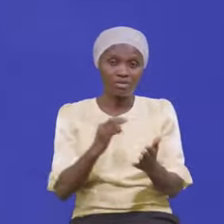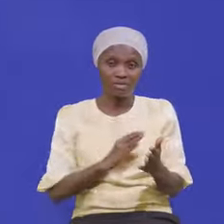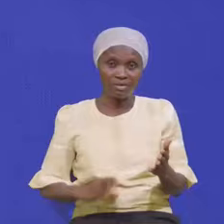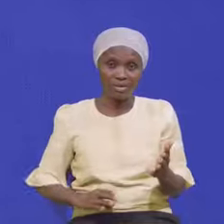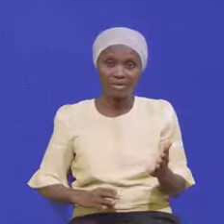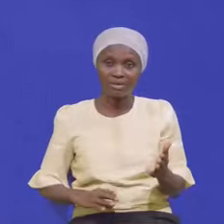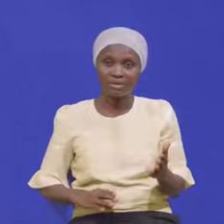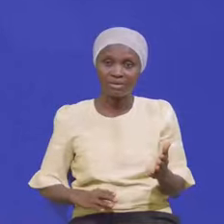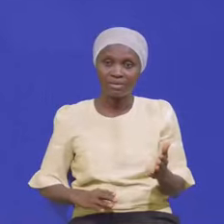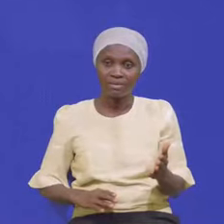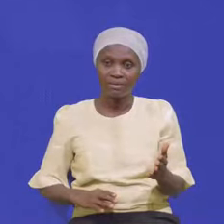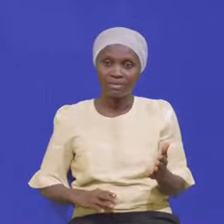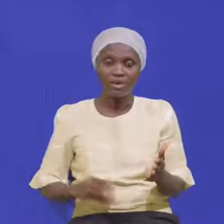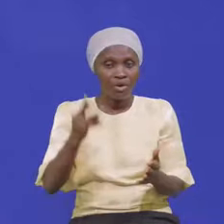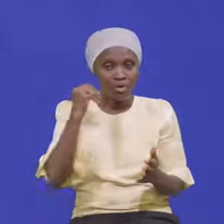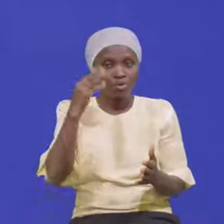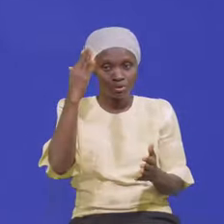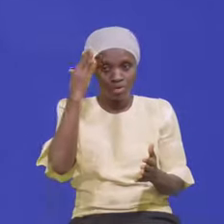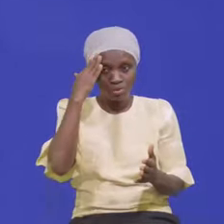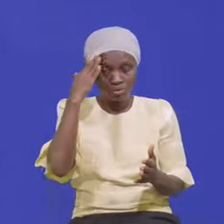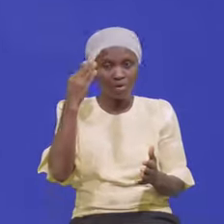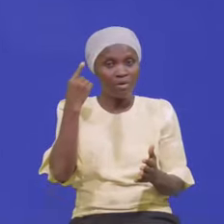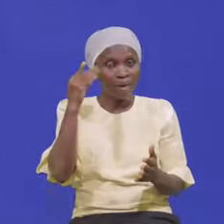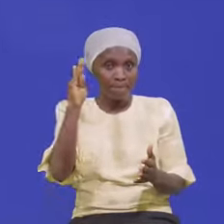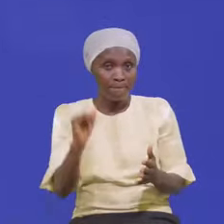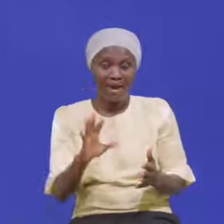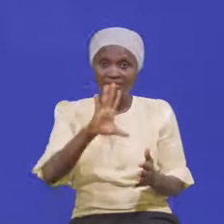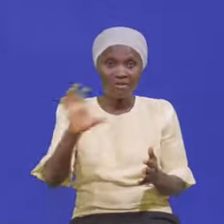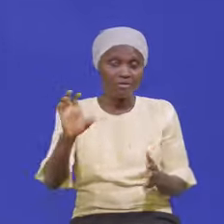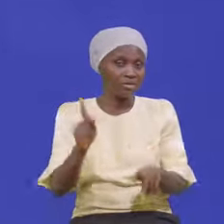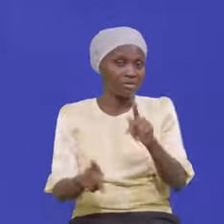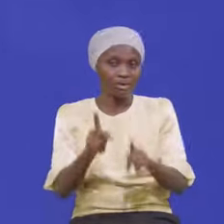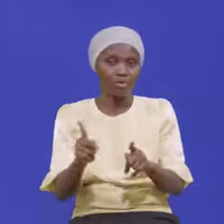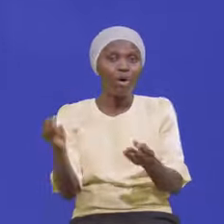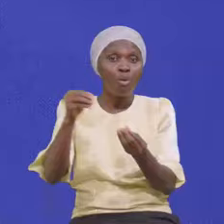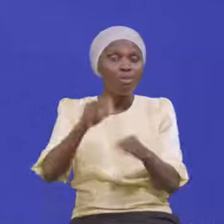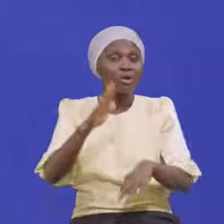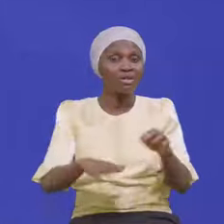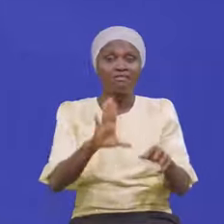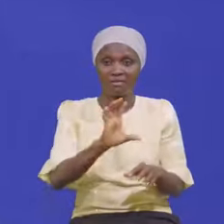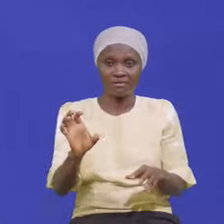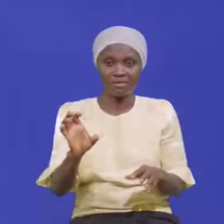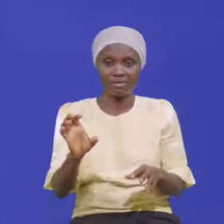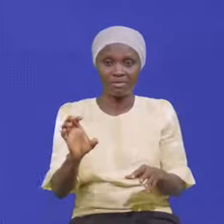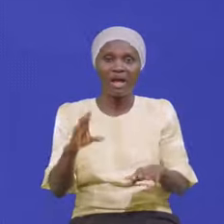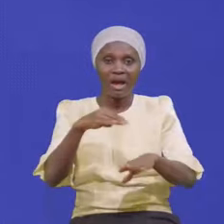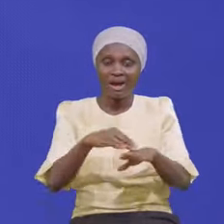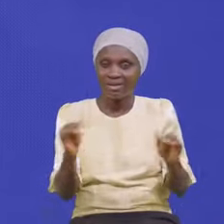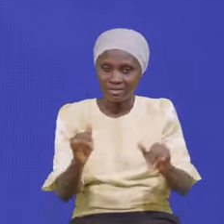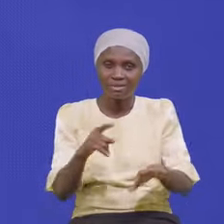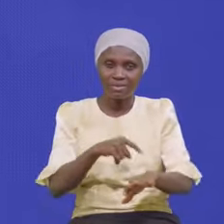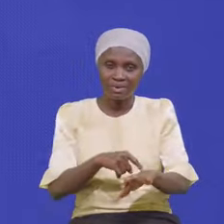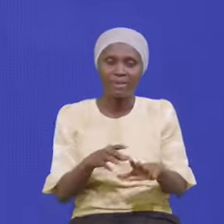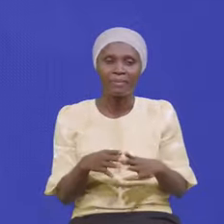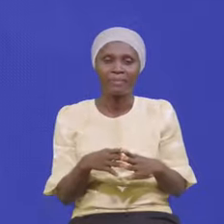క్రీస్తు పునరుద్ధానం was known for by 500 people more than 500 at the same time. 500 మంది